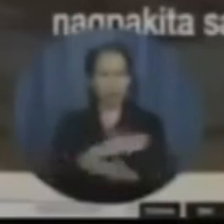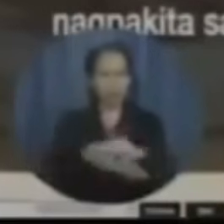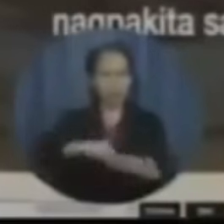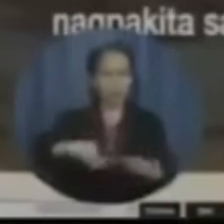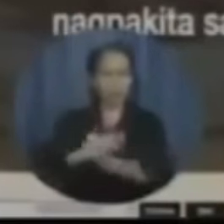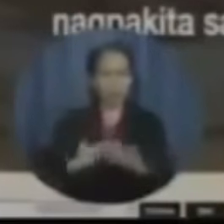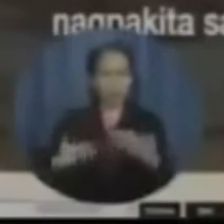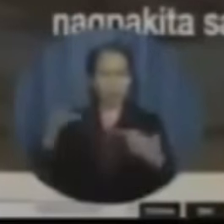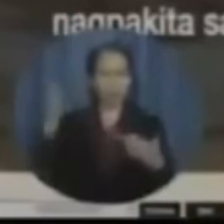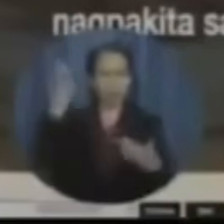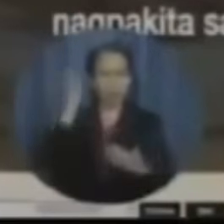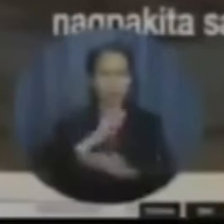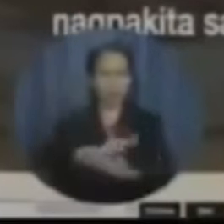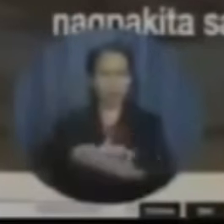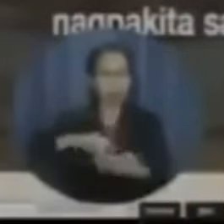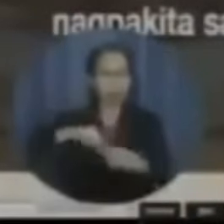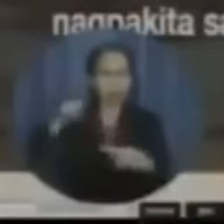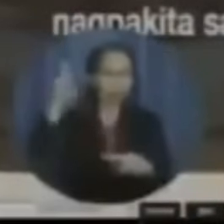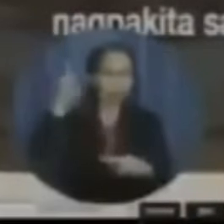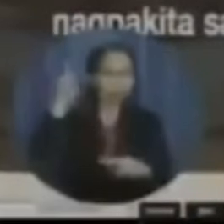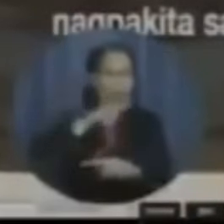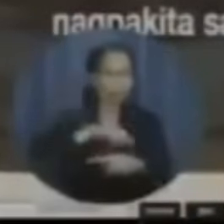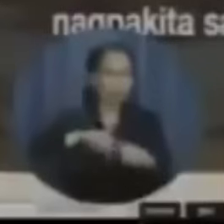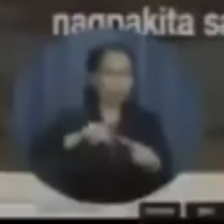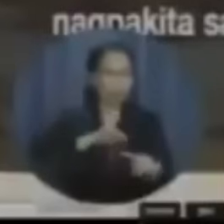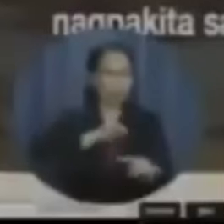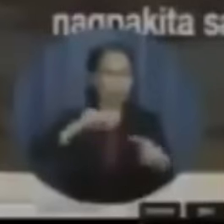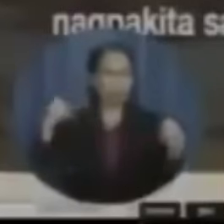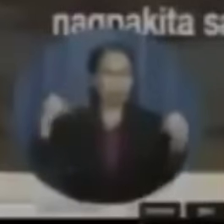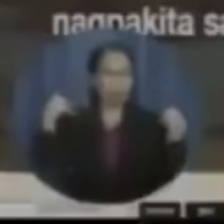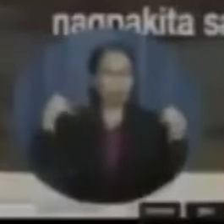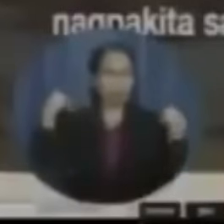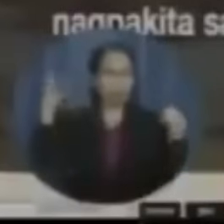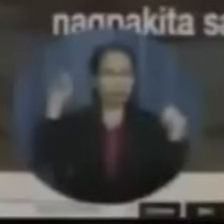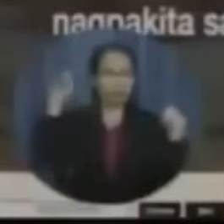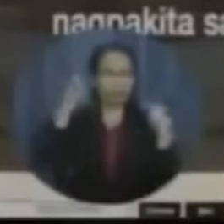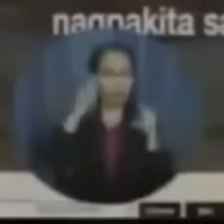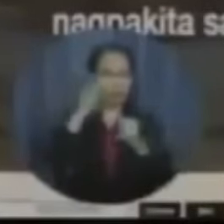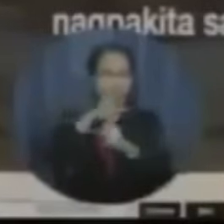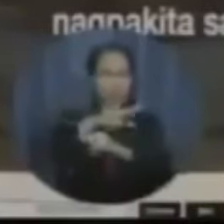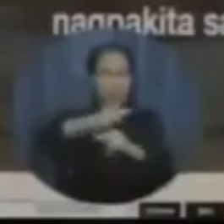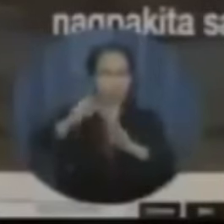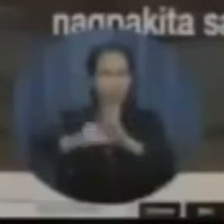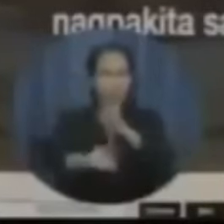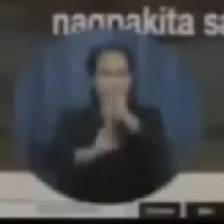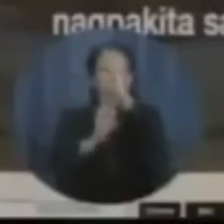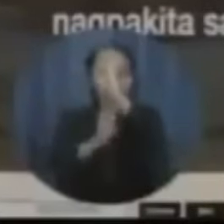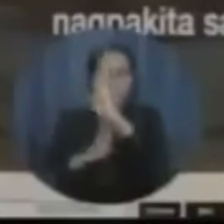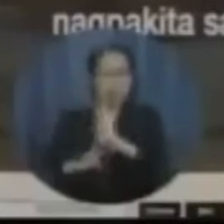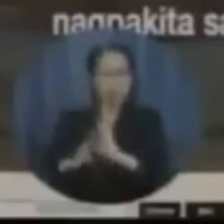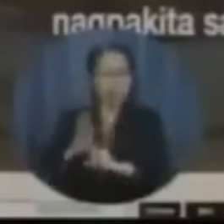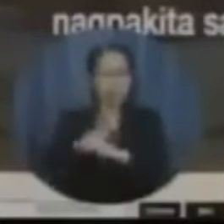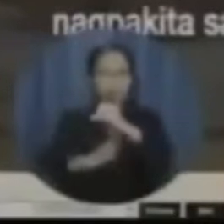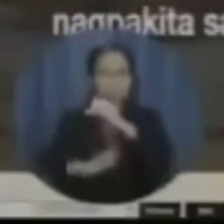marinig at makita ay nagpatira pa ako upang sumamba sa harapan ng anghel na nagpakita sa akin ng